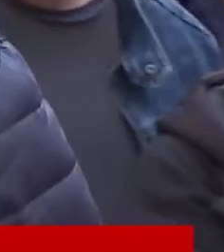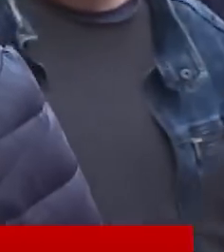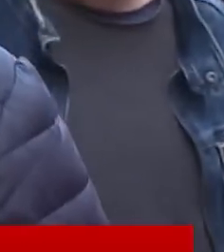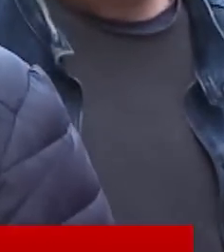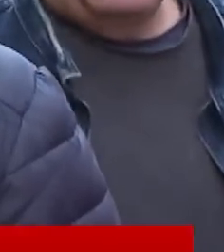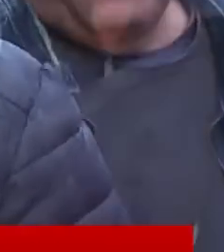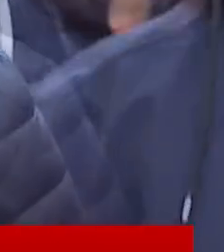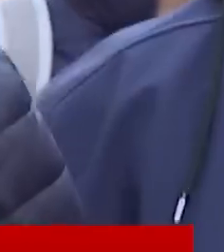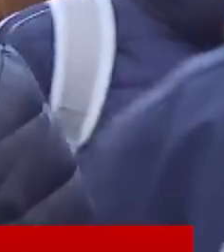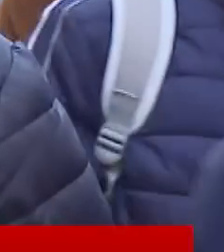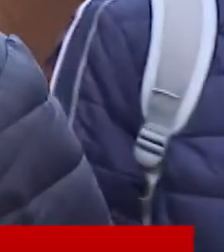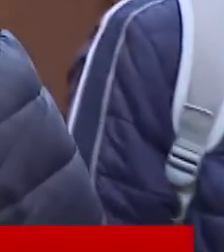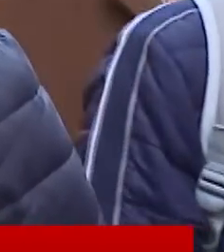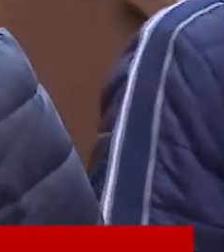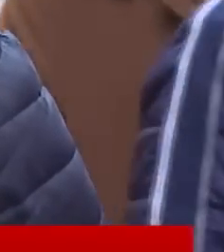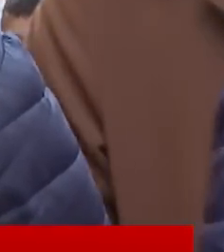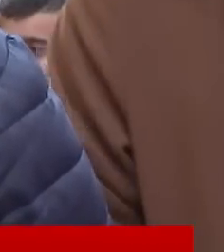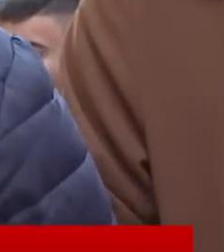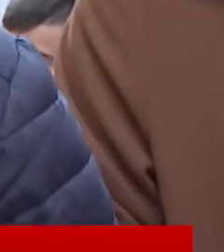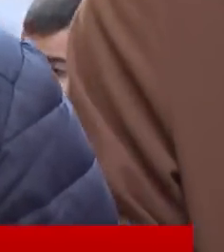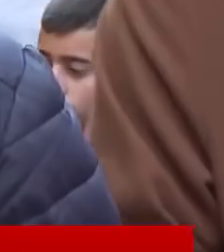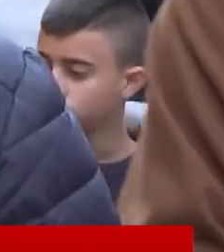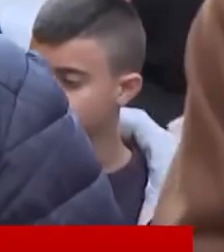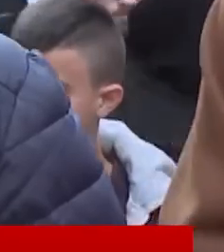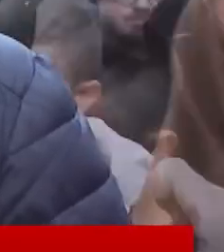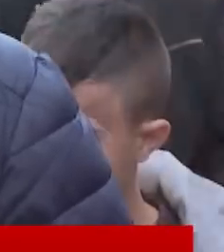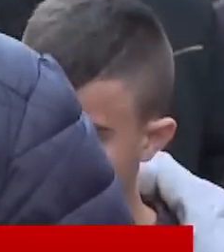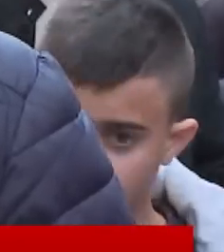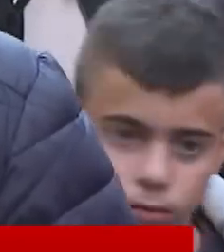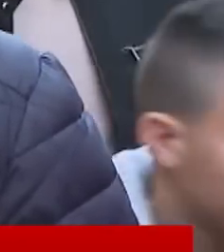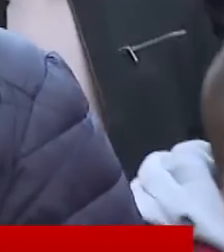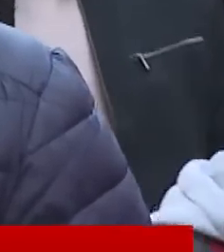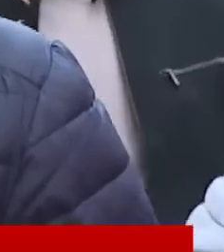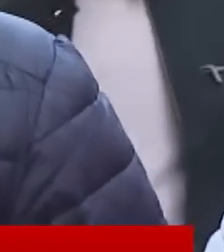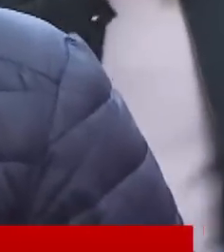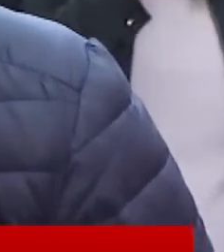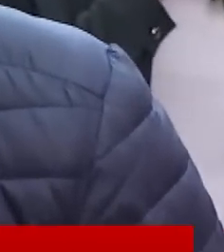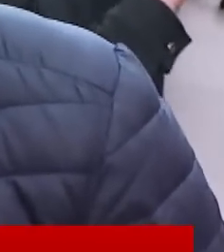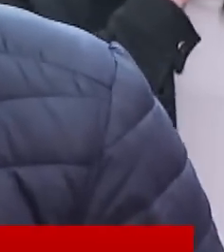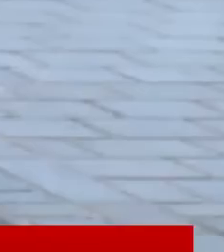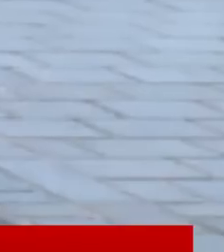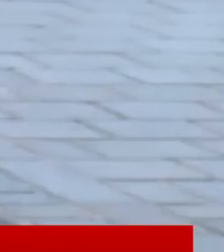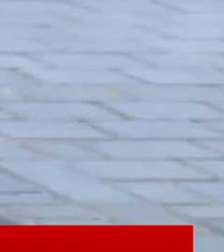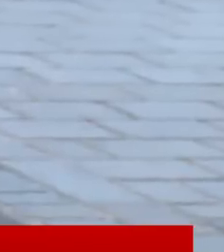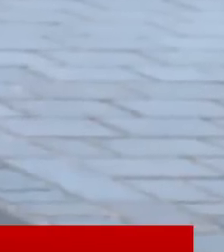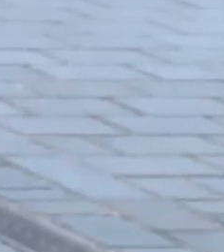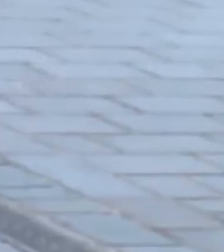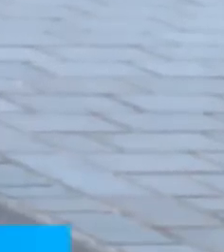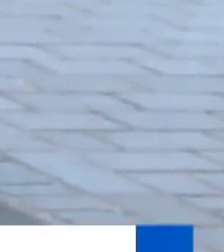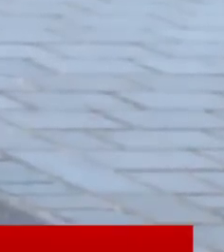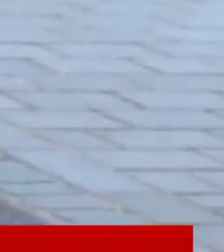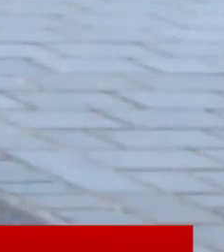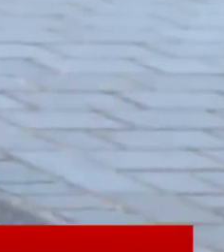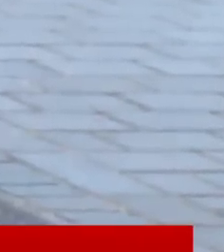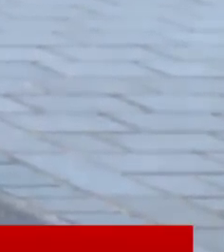benim bir günlük yevmiyeme denk geliyor neredeyse ben o çerez'den bir kilo almak için bir gün çalışmak zorundayım Yani